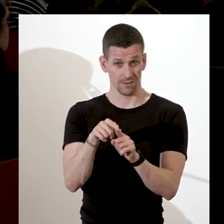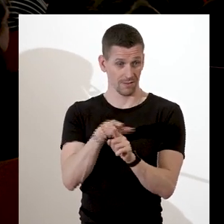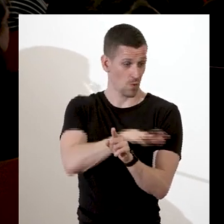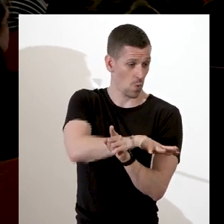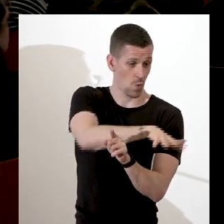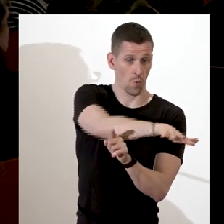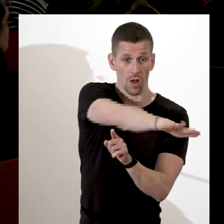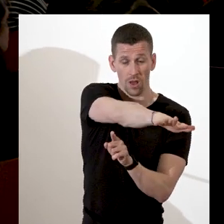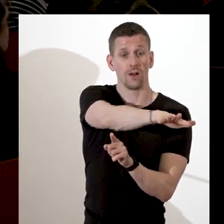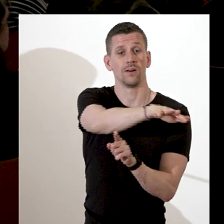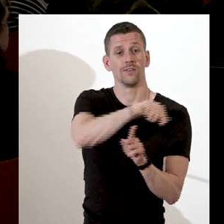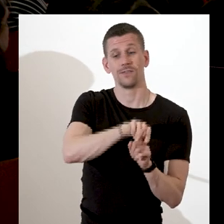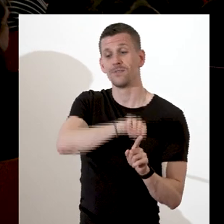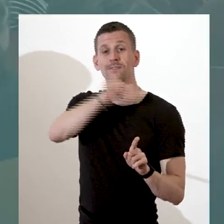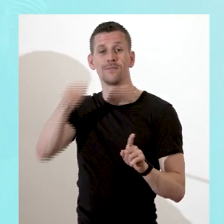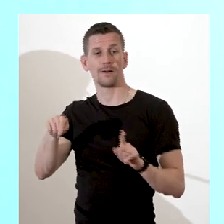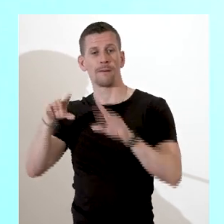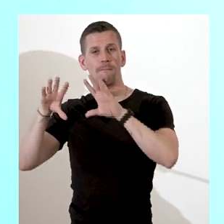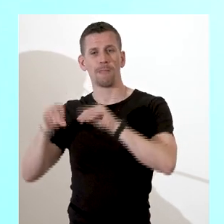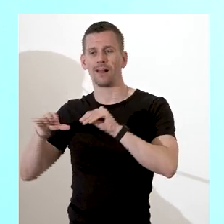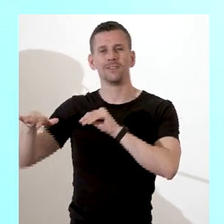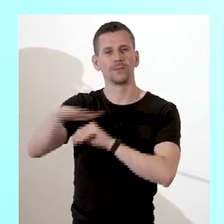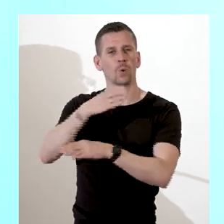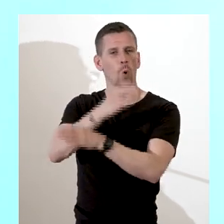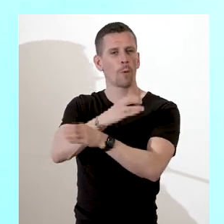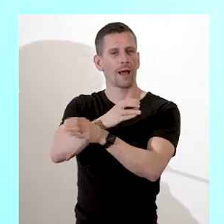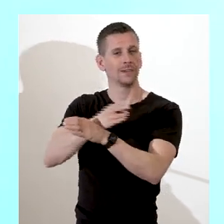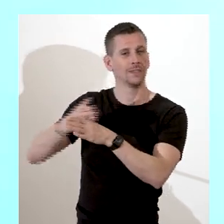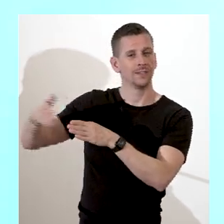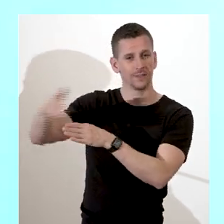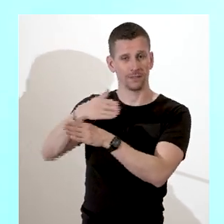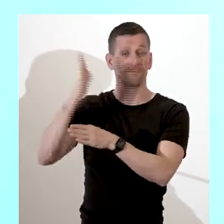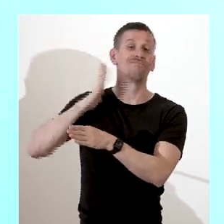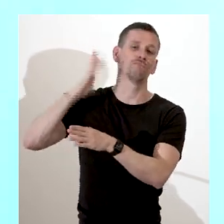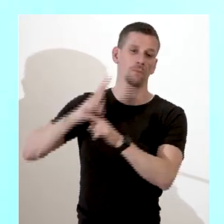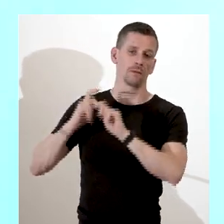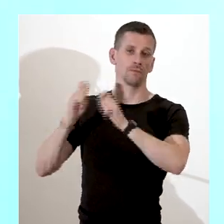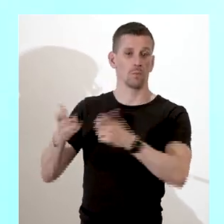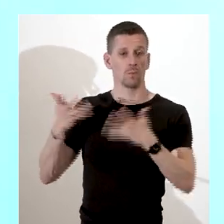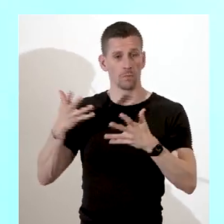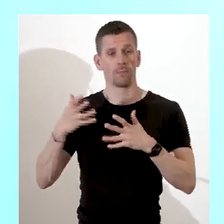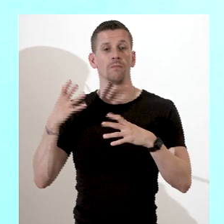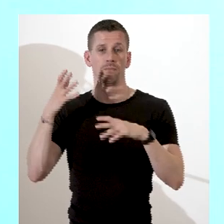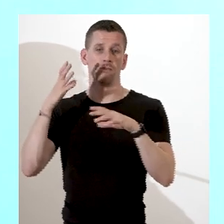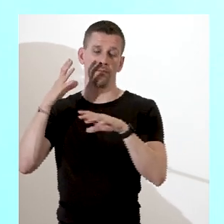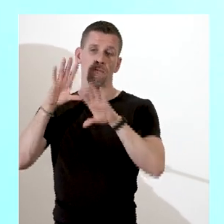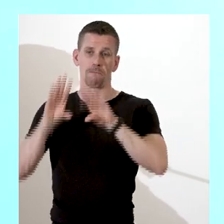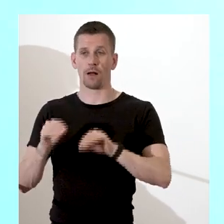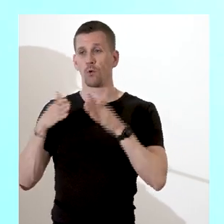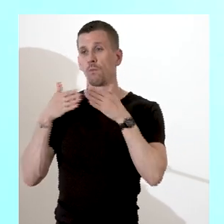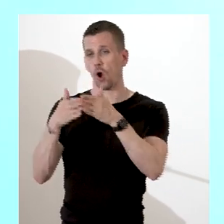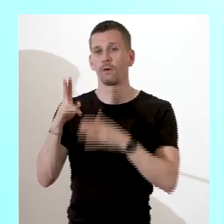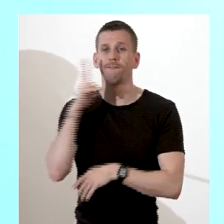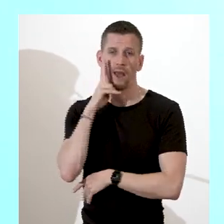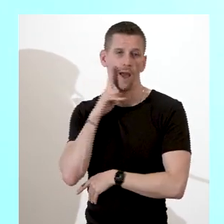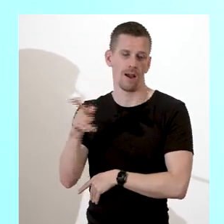était appelée place du port au vin. Sur cette place, la bourse des marchands, qui était alors le poumon économique de la